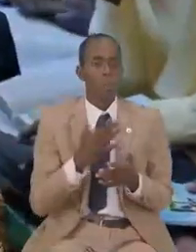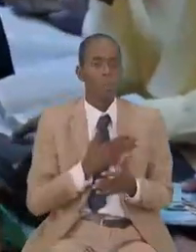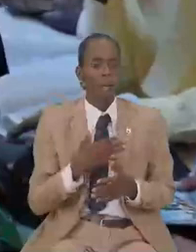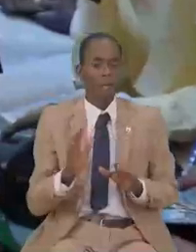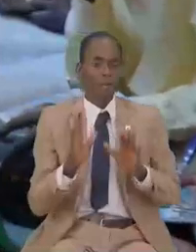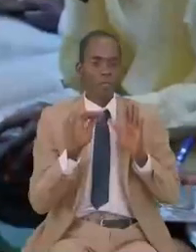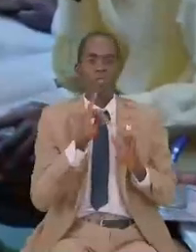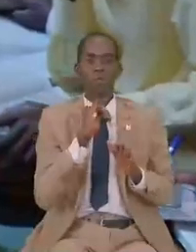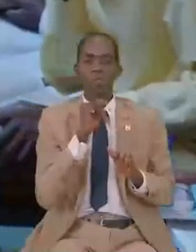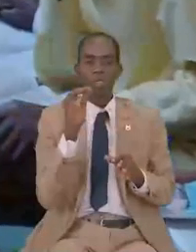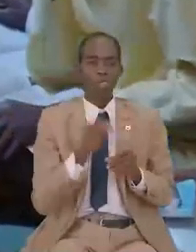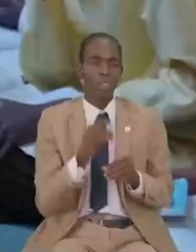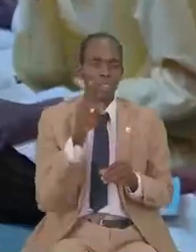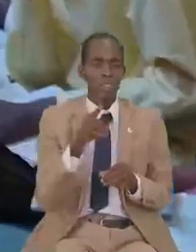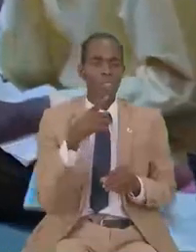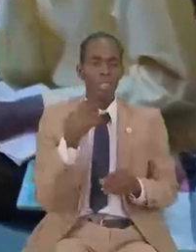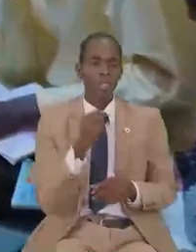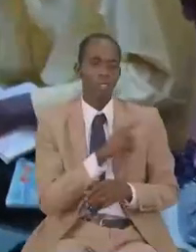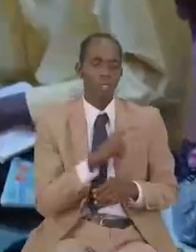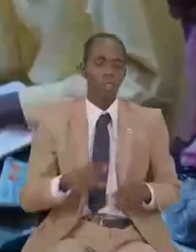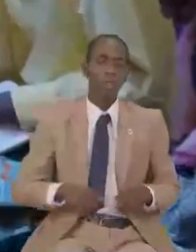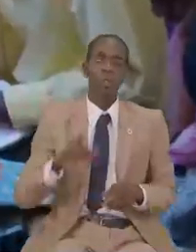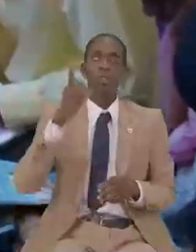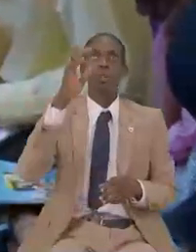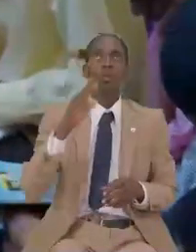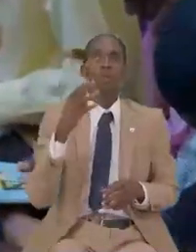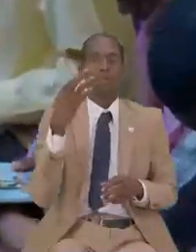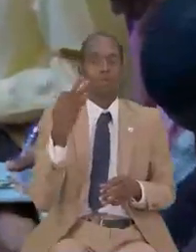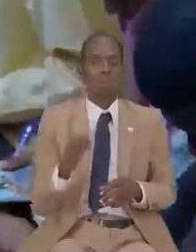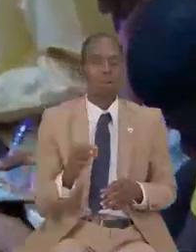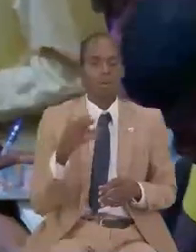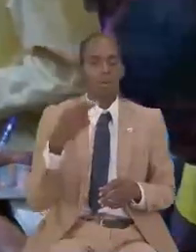crainte, dit le Seigneur, l'Éternel des